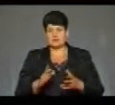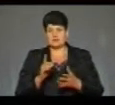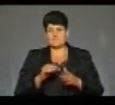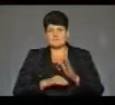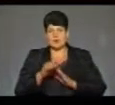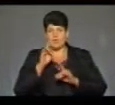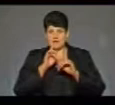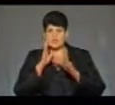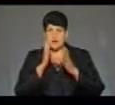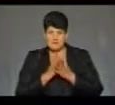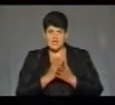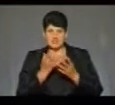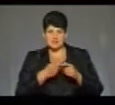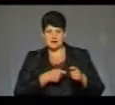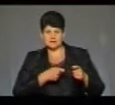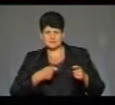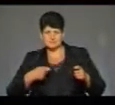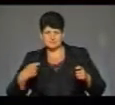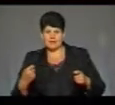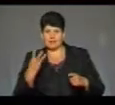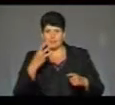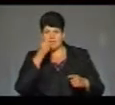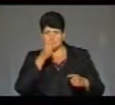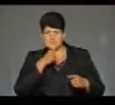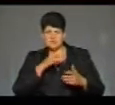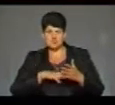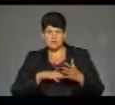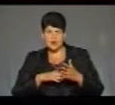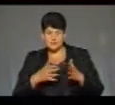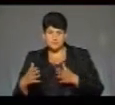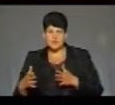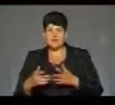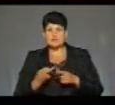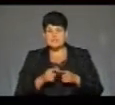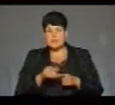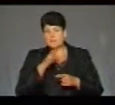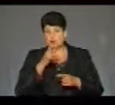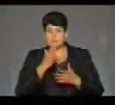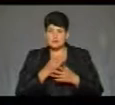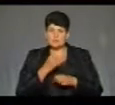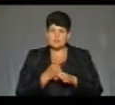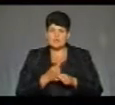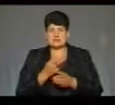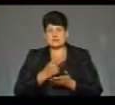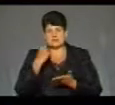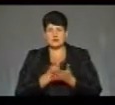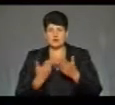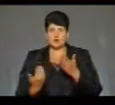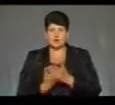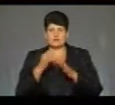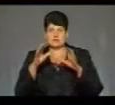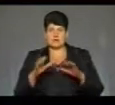на 3 місяці застосування штрафних санкцій. І за цей період парламент має напрацювати та схвалити новий законопроєкт